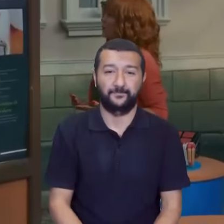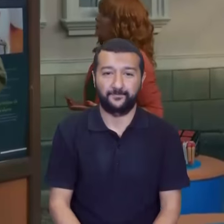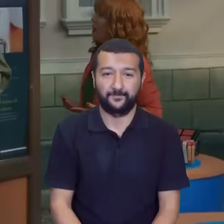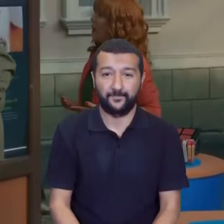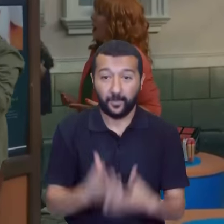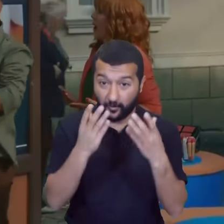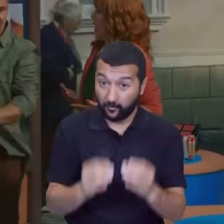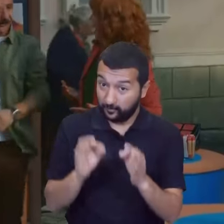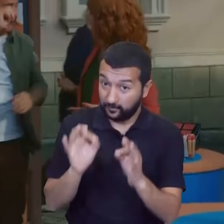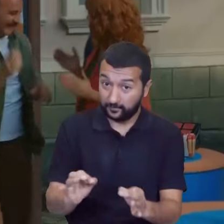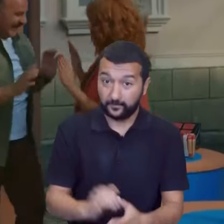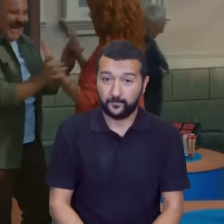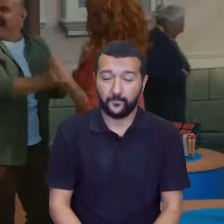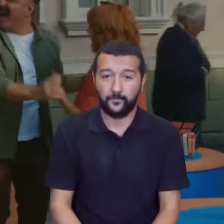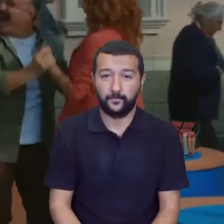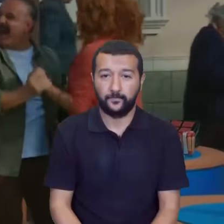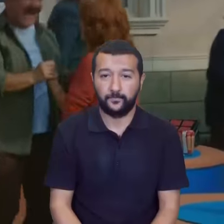çarpamadılar. Oldu mu?